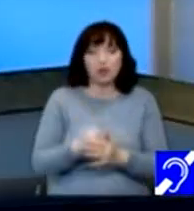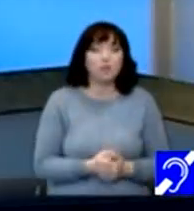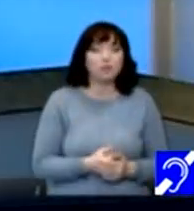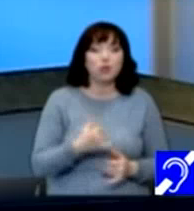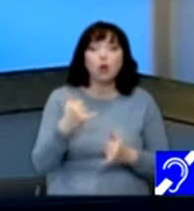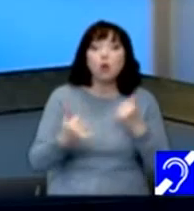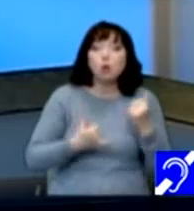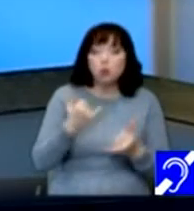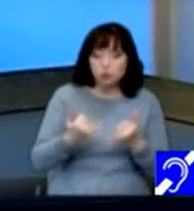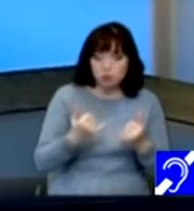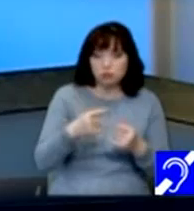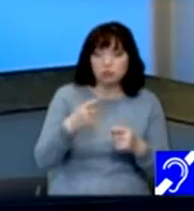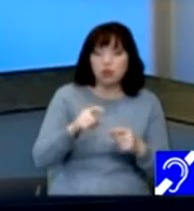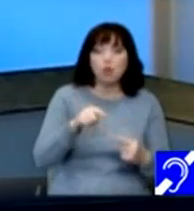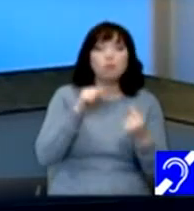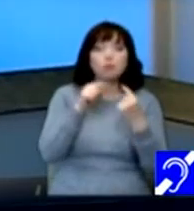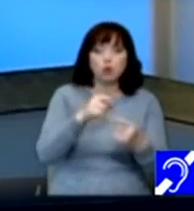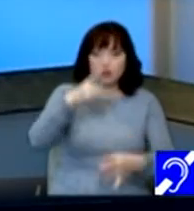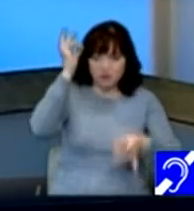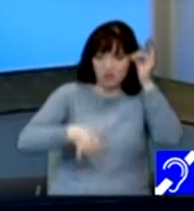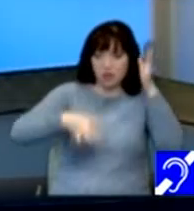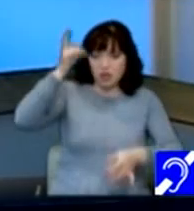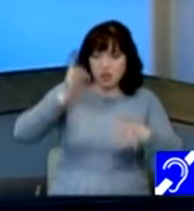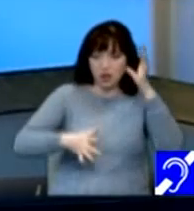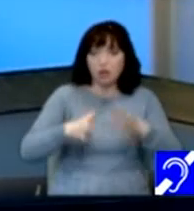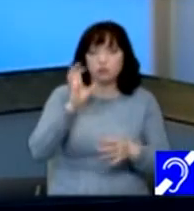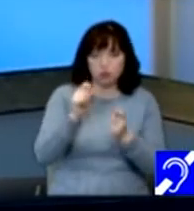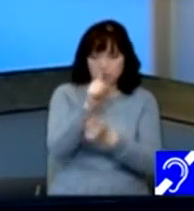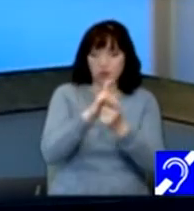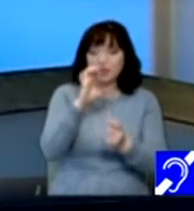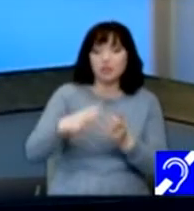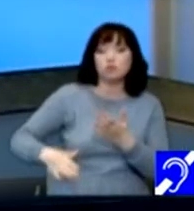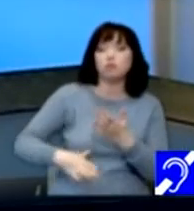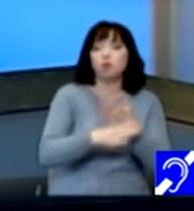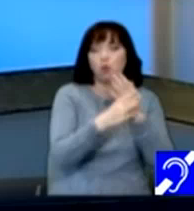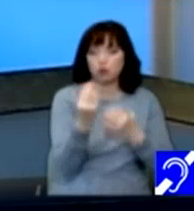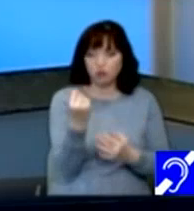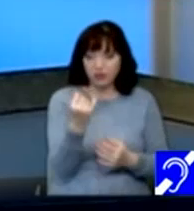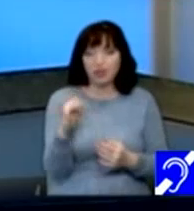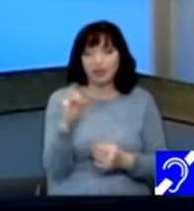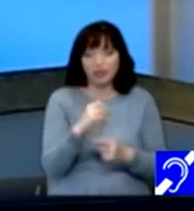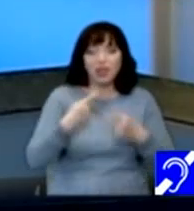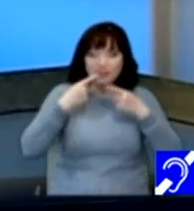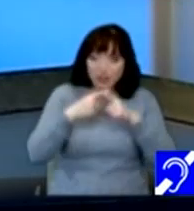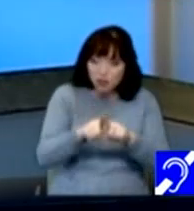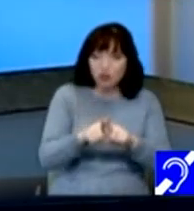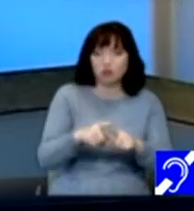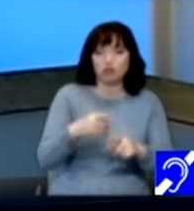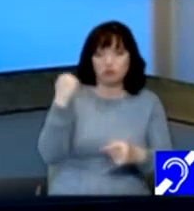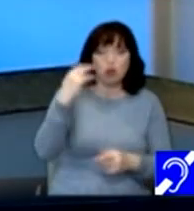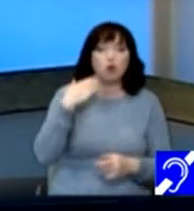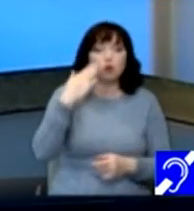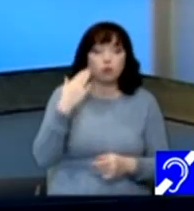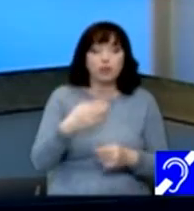Serviciul antigrindine din Republica Moldova ar urma să fie modernizat cu sprijinul financiar și asistența tehnică a României.